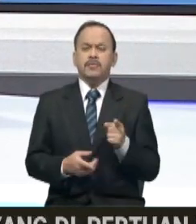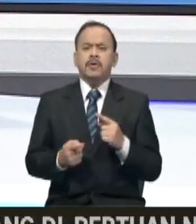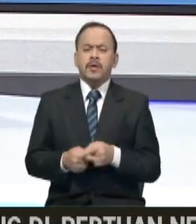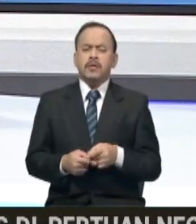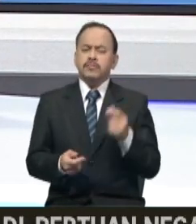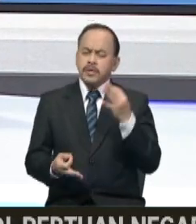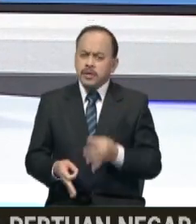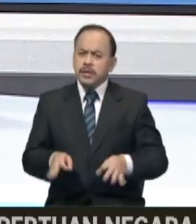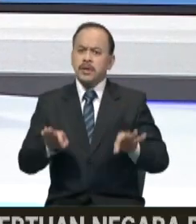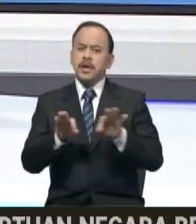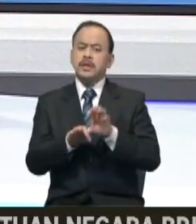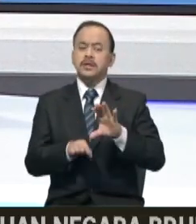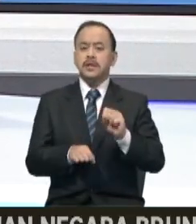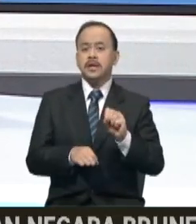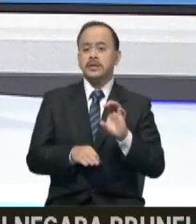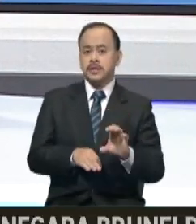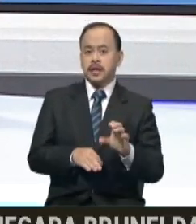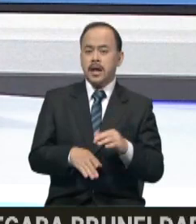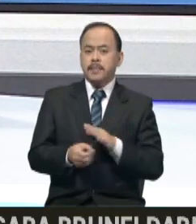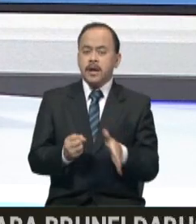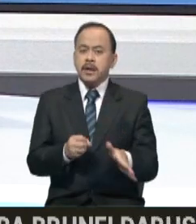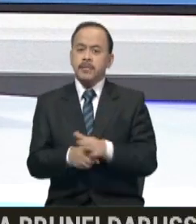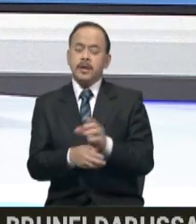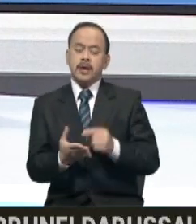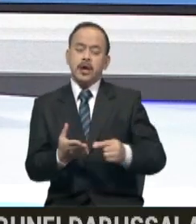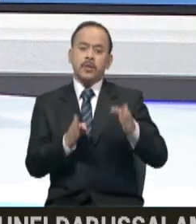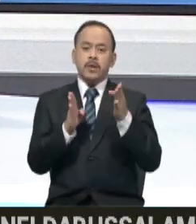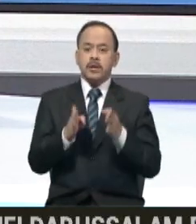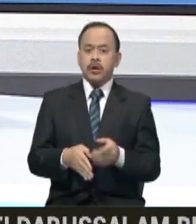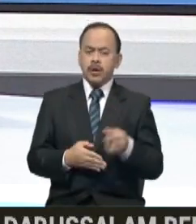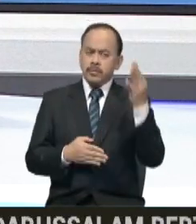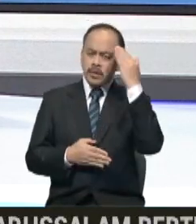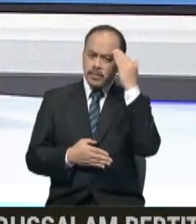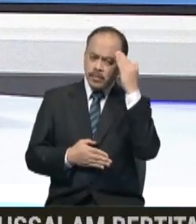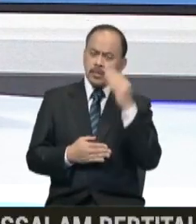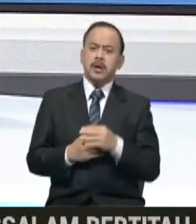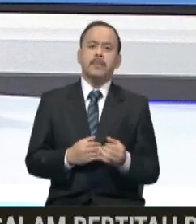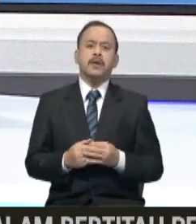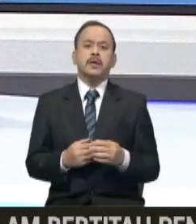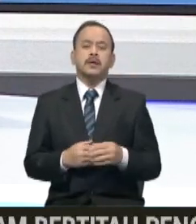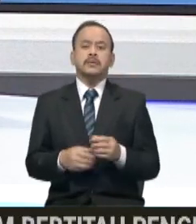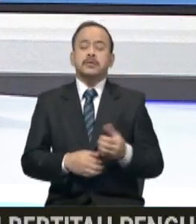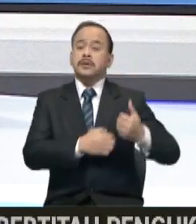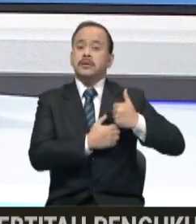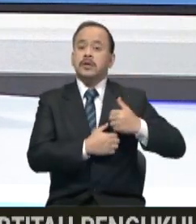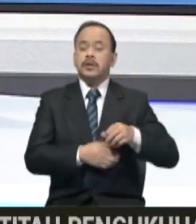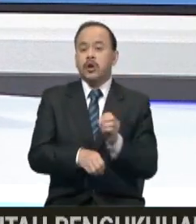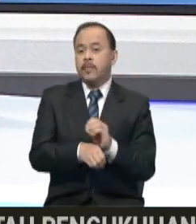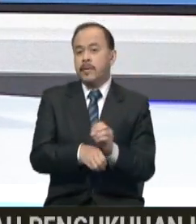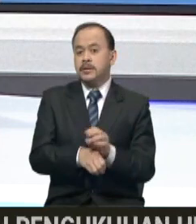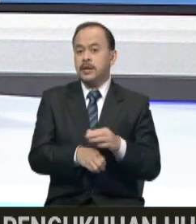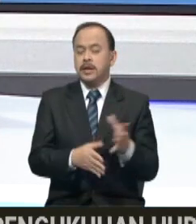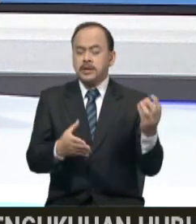meletakkan kepentingan CSC dalam melengkapi graduan dengan ilmu pengetahuan ketenteraan, kemahiran operasi dan